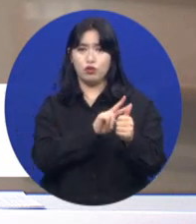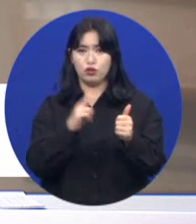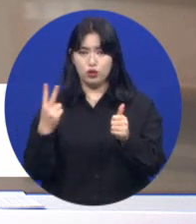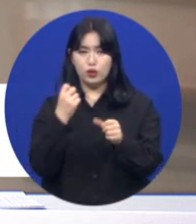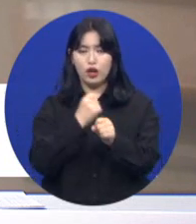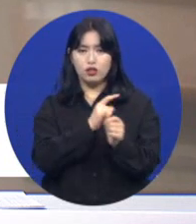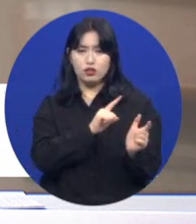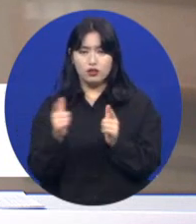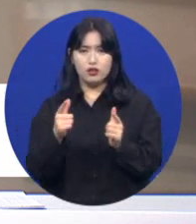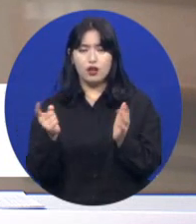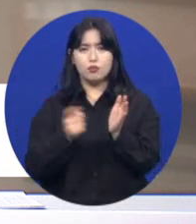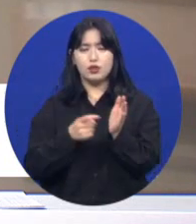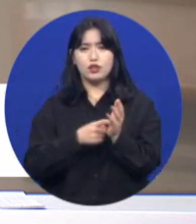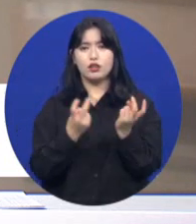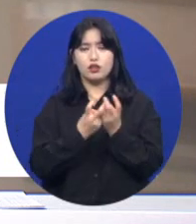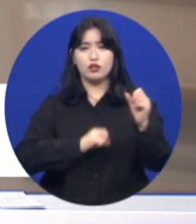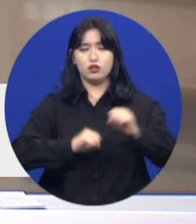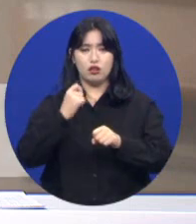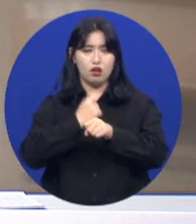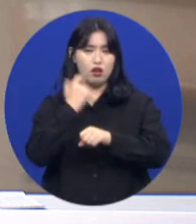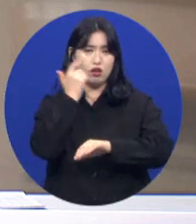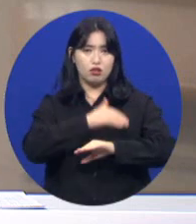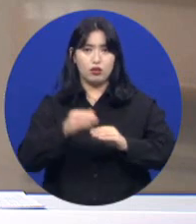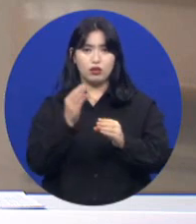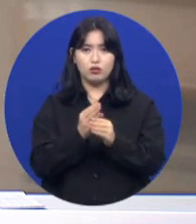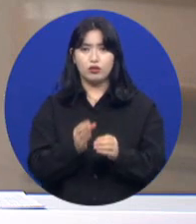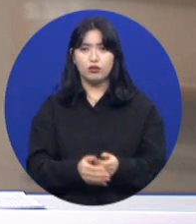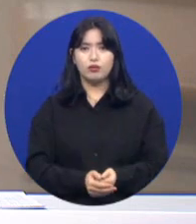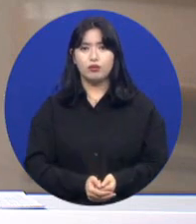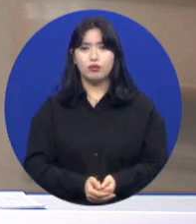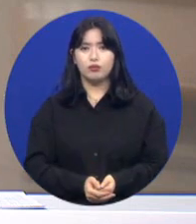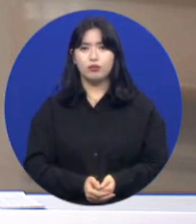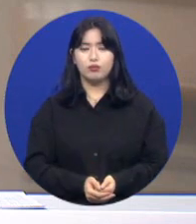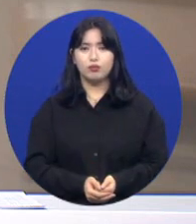등 비상대책이 추진됩니다. 현재훈 기자가 보도합니다.